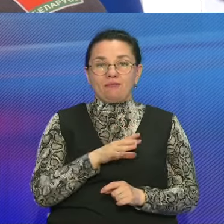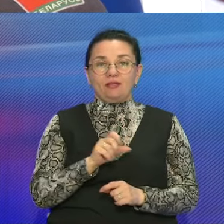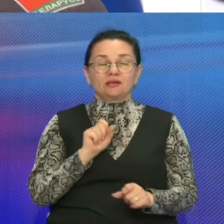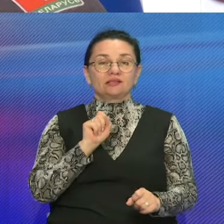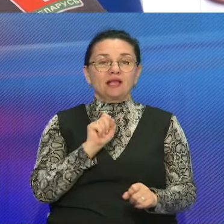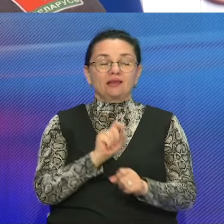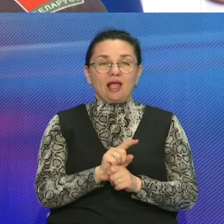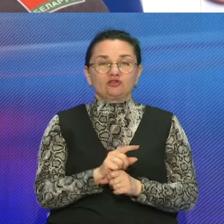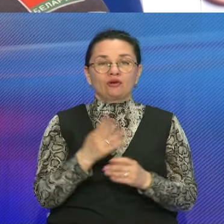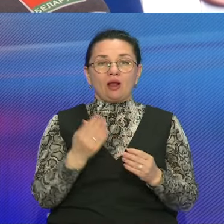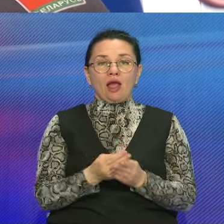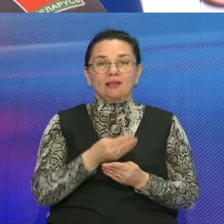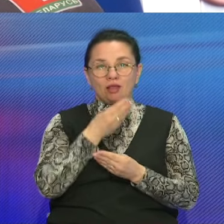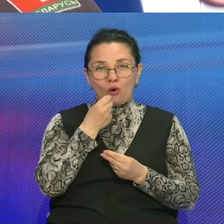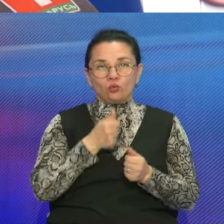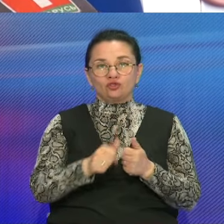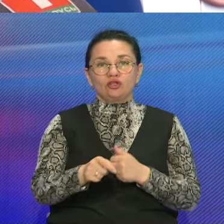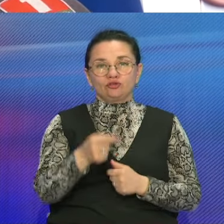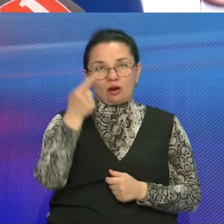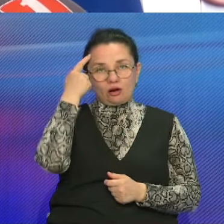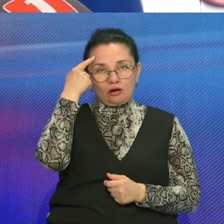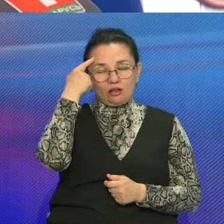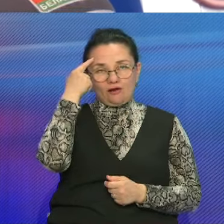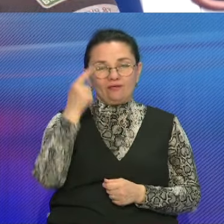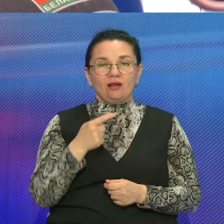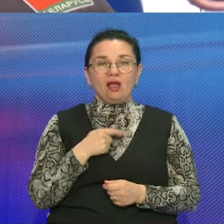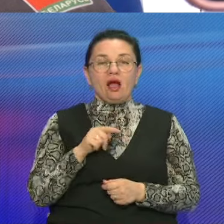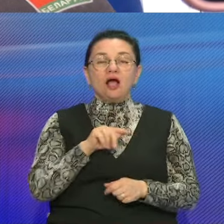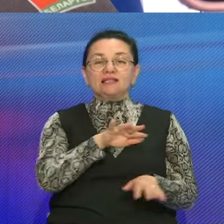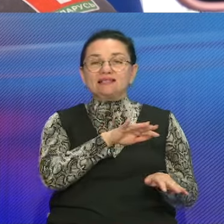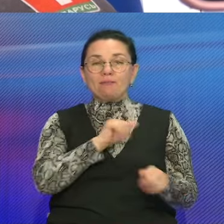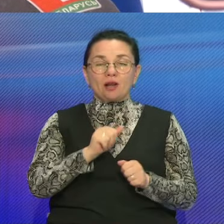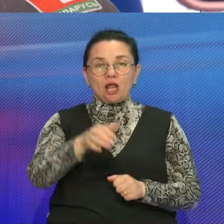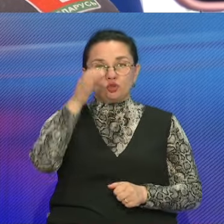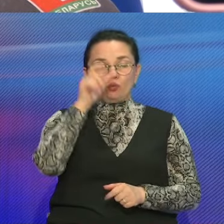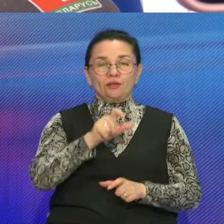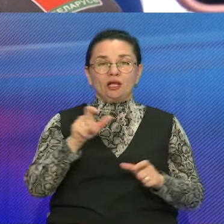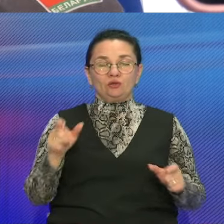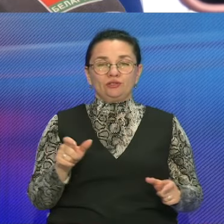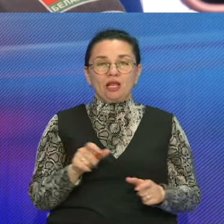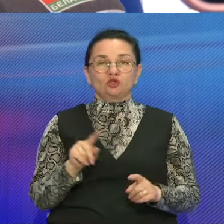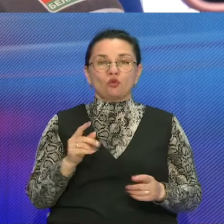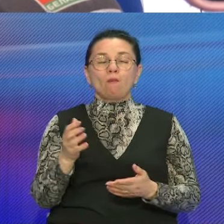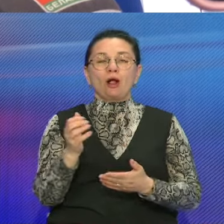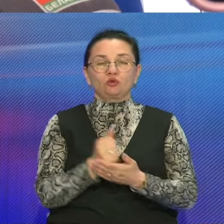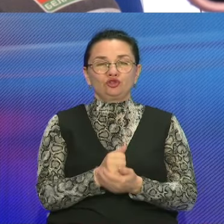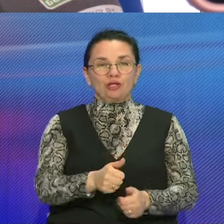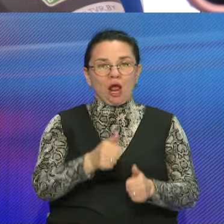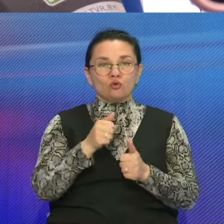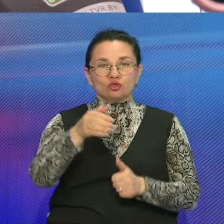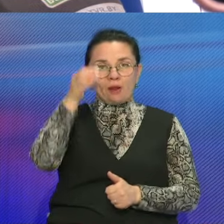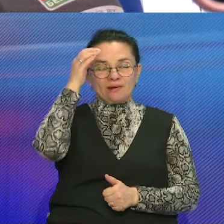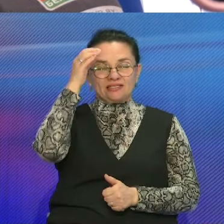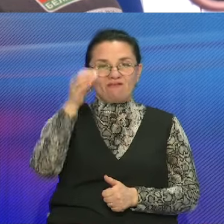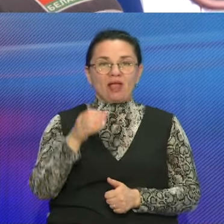утечка мозгов, выкачивать умных людей отсюда. Нам интересно, чтобы молодые люди, получив классное образование в России, возвращались в